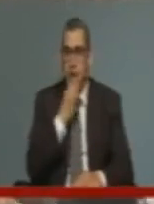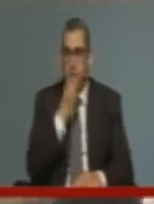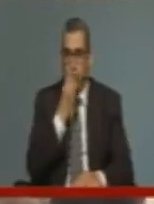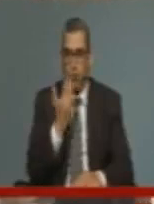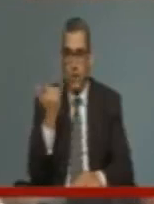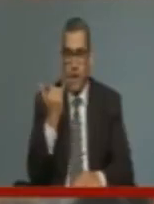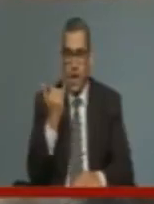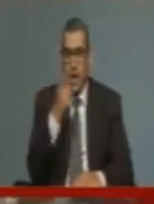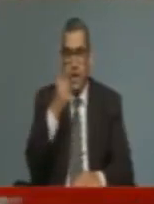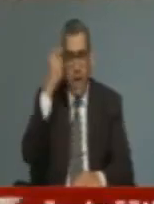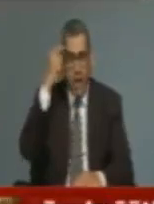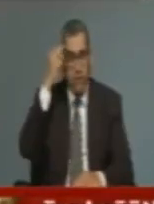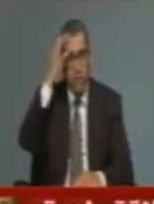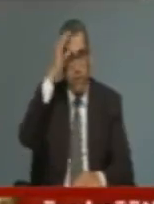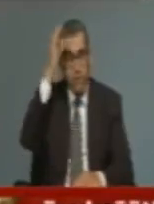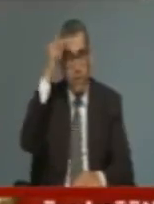أنت عارفة مثلا